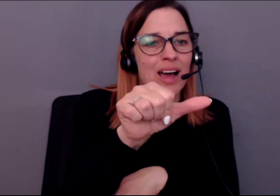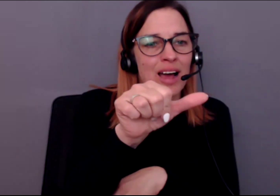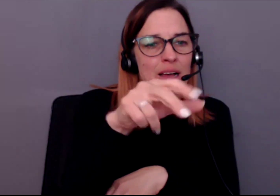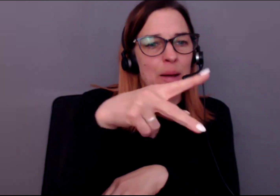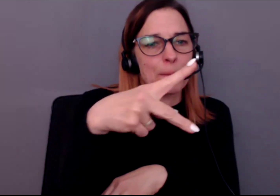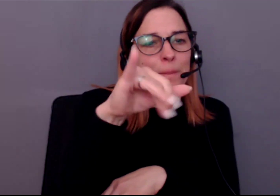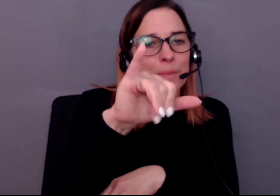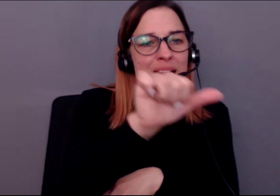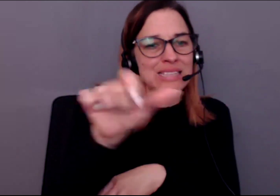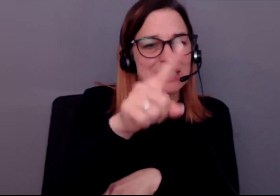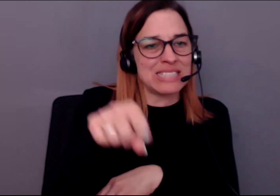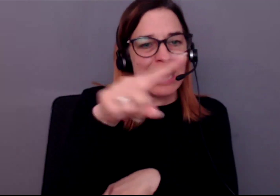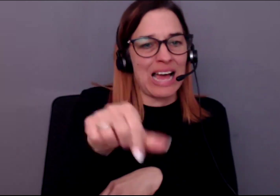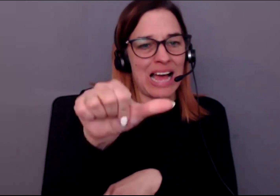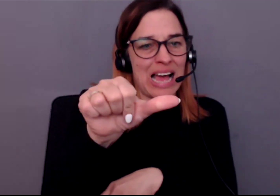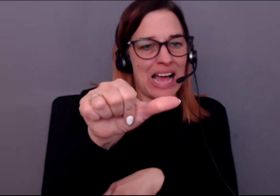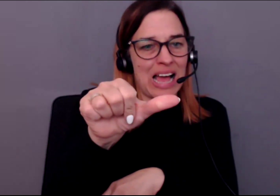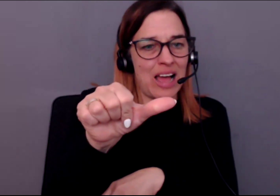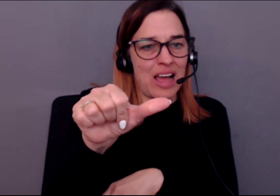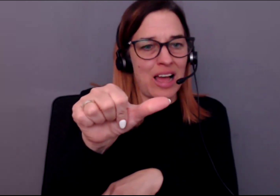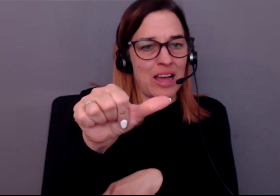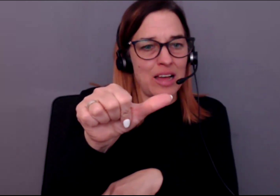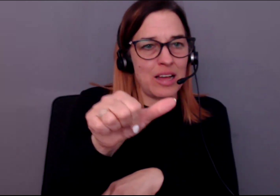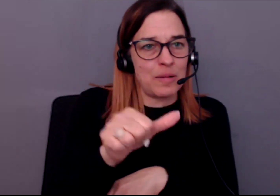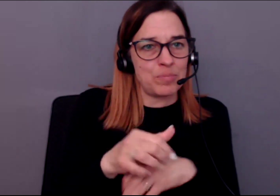C'est Pina, Piazza.